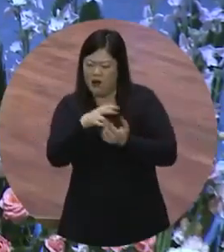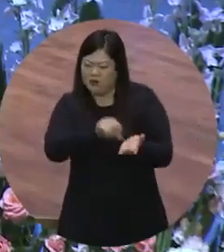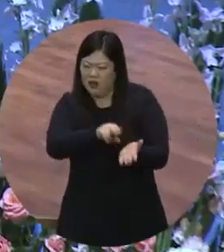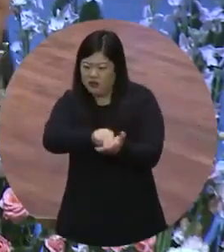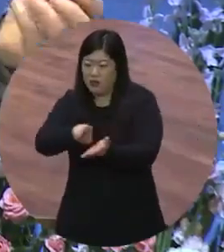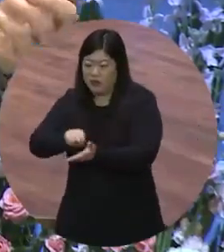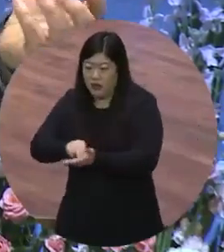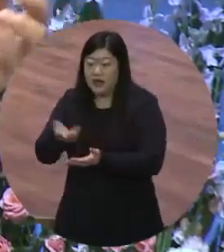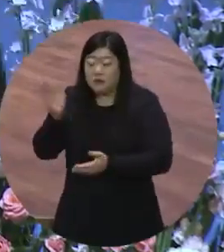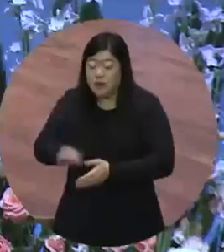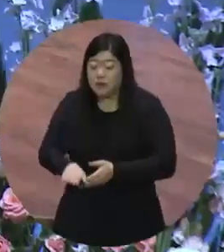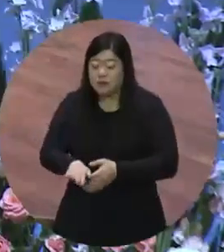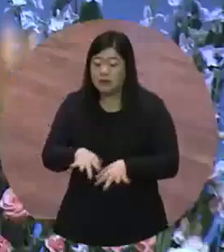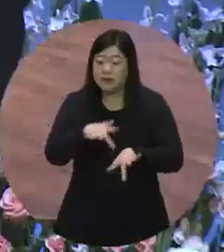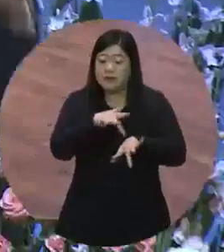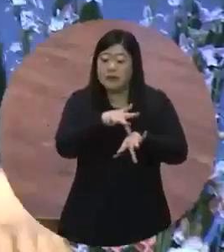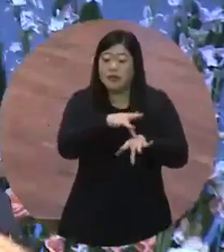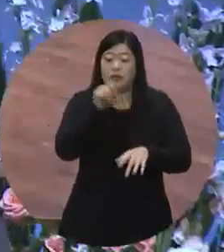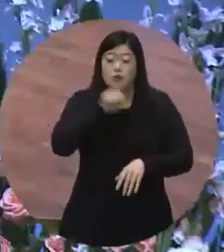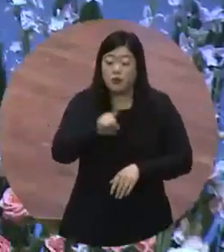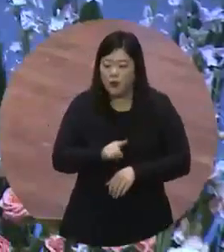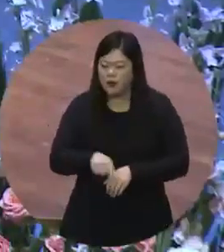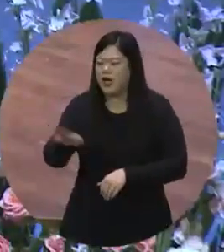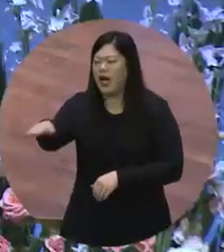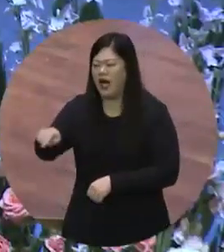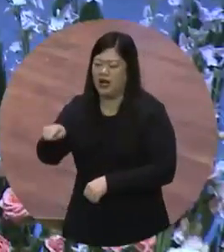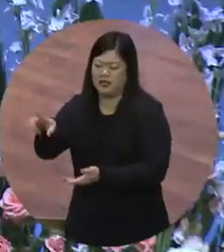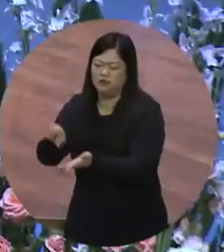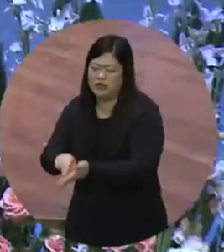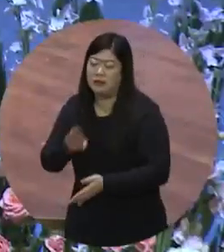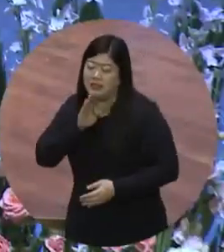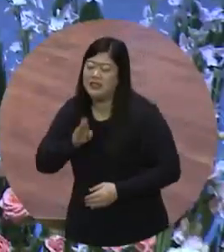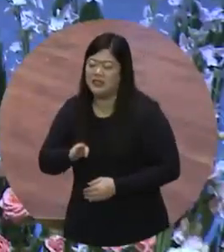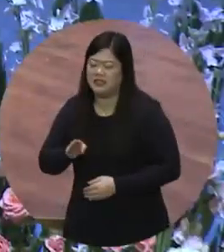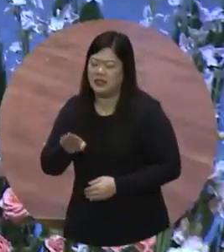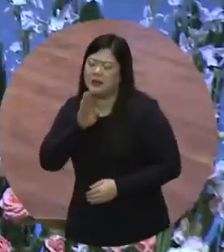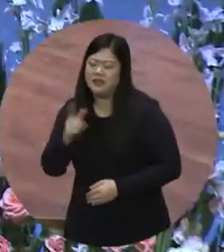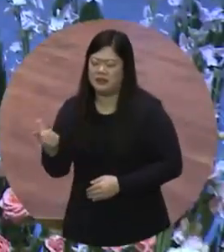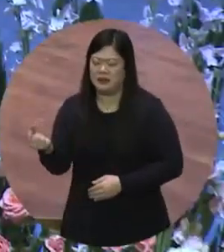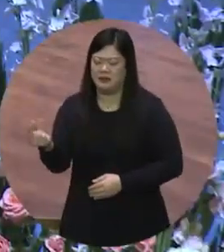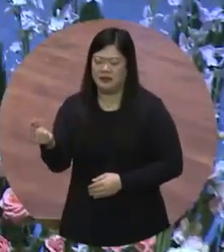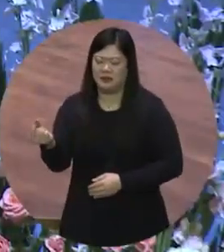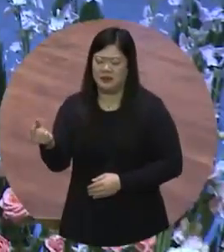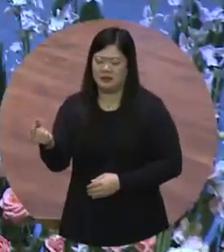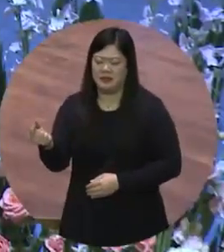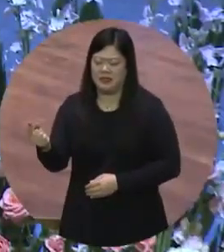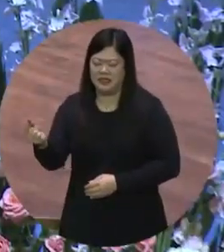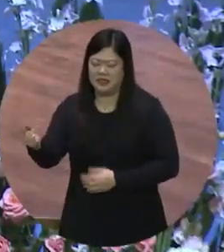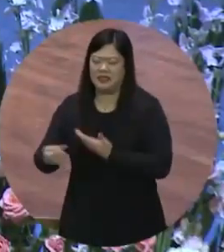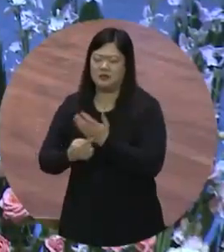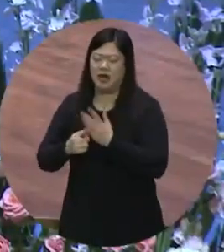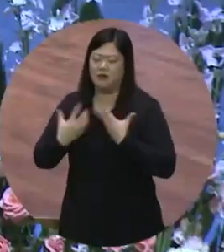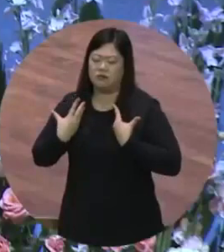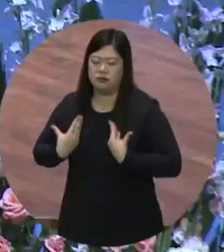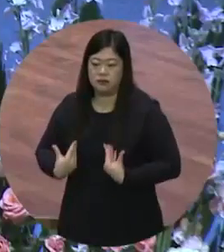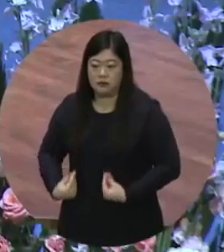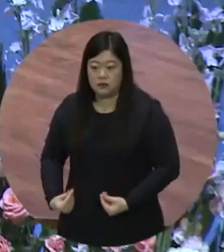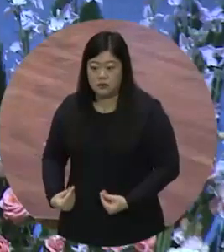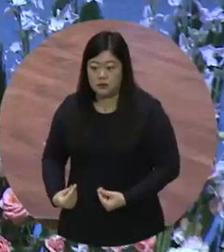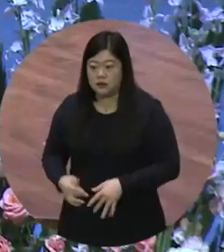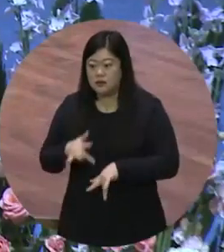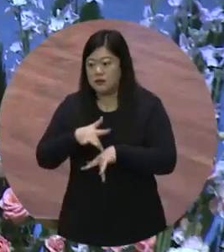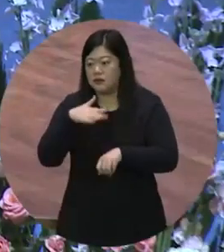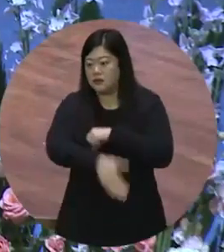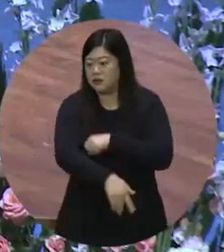이런저런 일, 이런저런 말, 이런저런 사건 통해 힘 다 빼버린 거야. 선교사 힘 빠지면 선교지 선교 못하지.